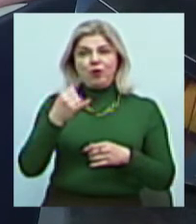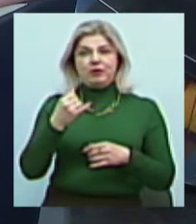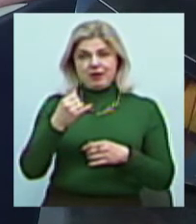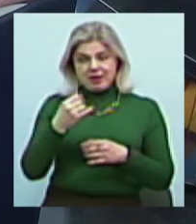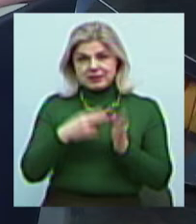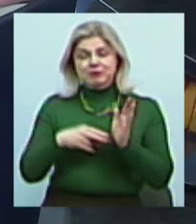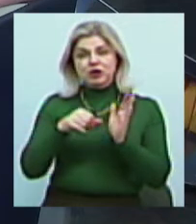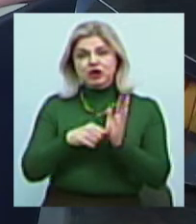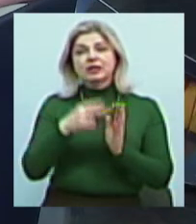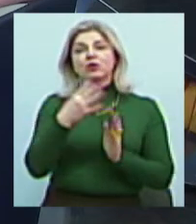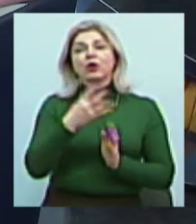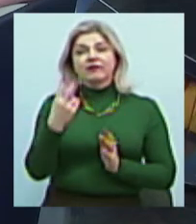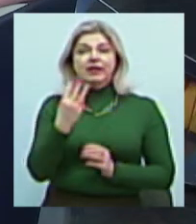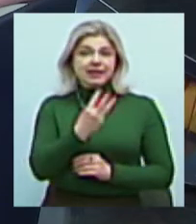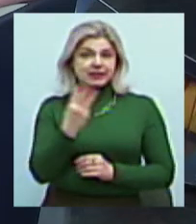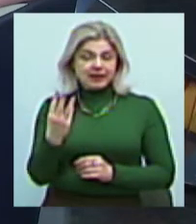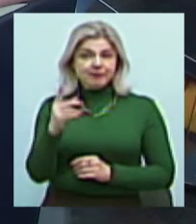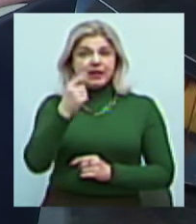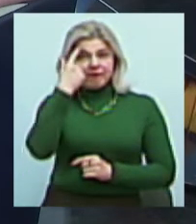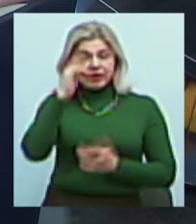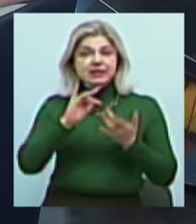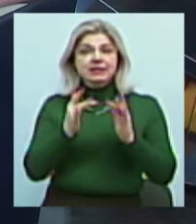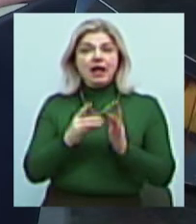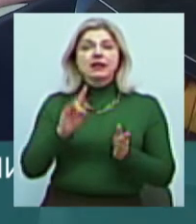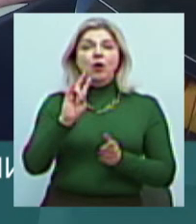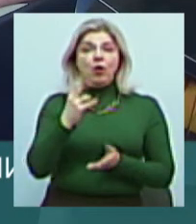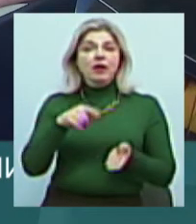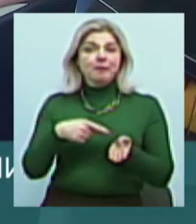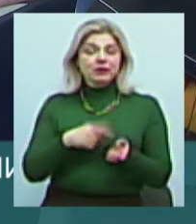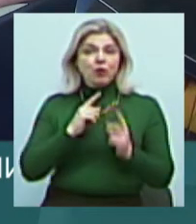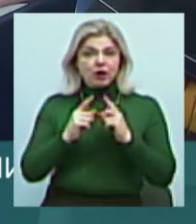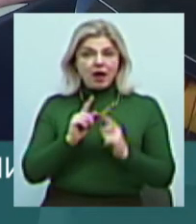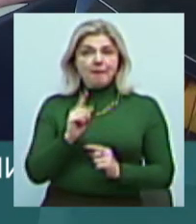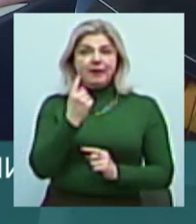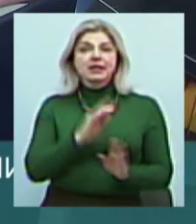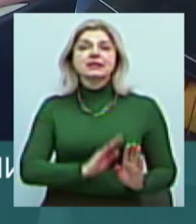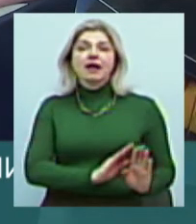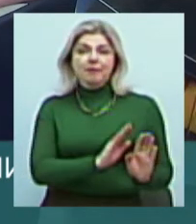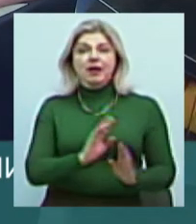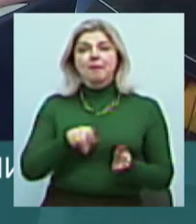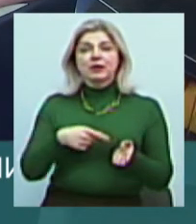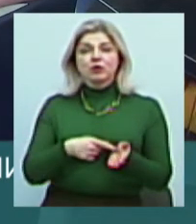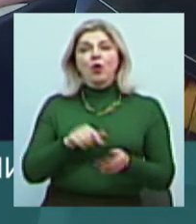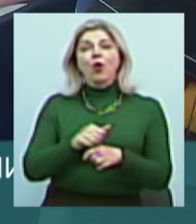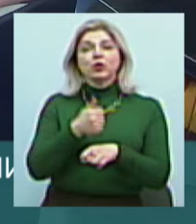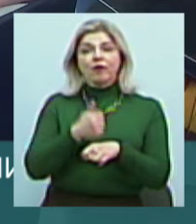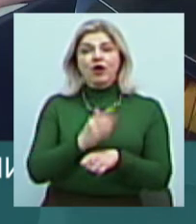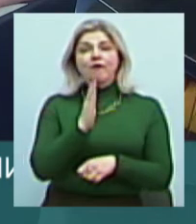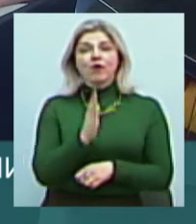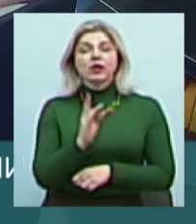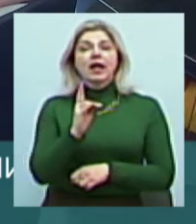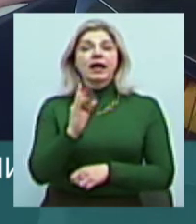76 92 33. За повідомлення сайту Миколаївської міської ради, перший заступник міського голови Володимир